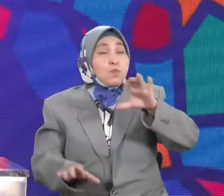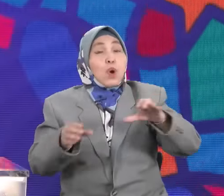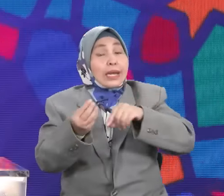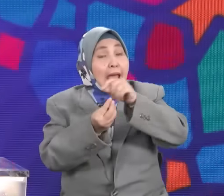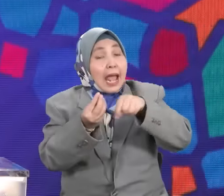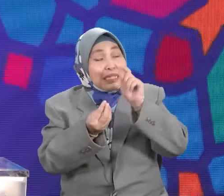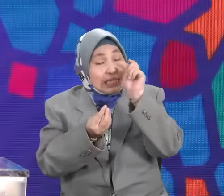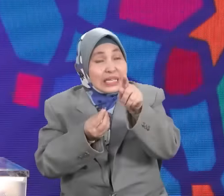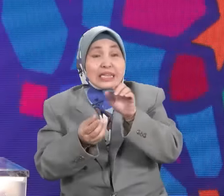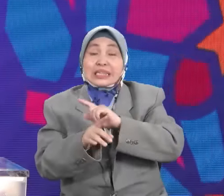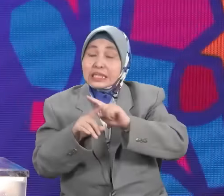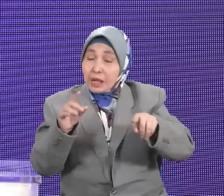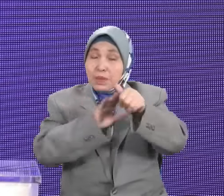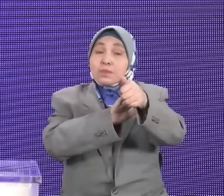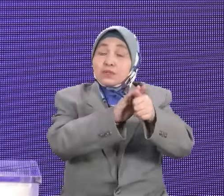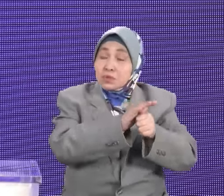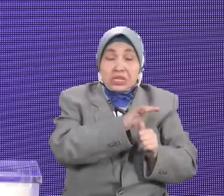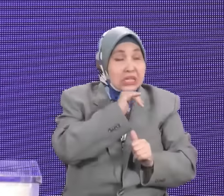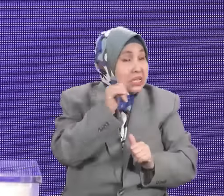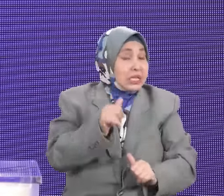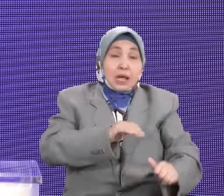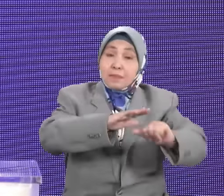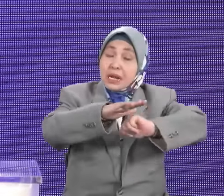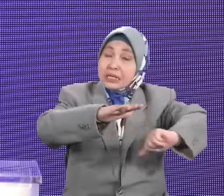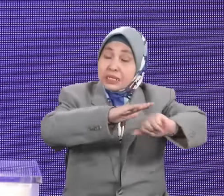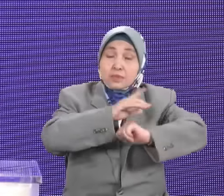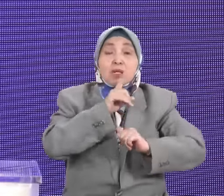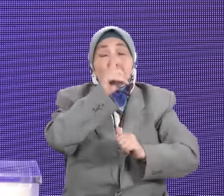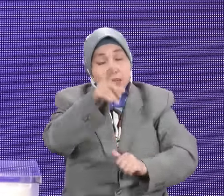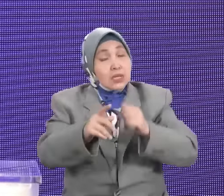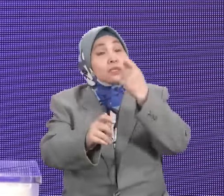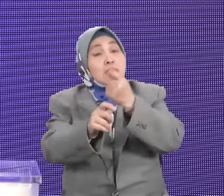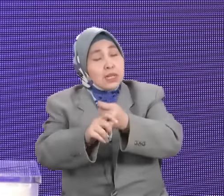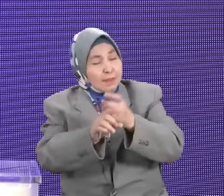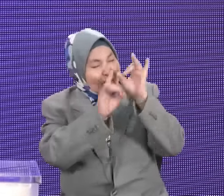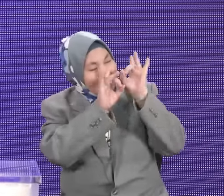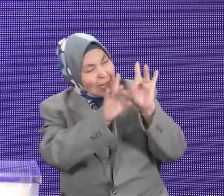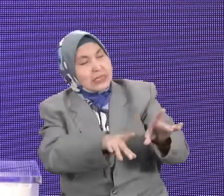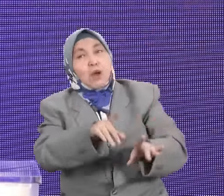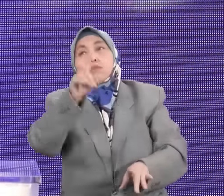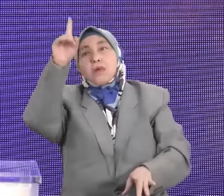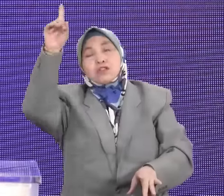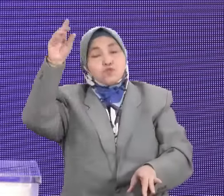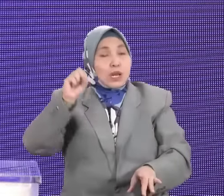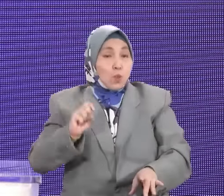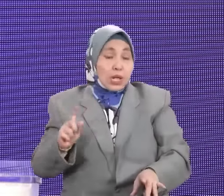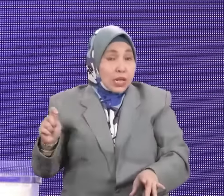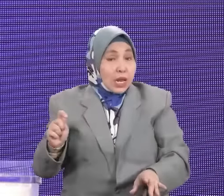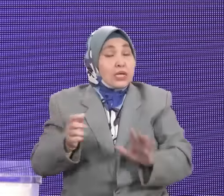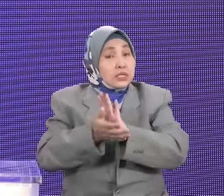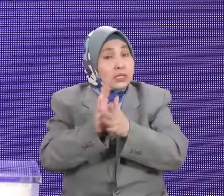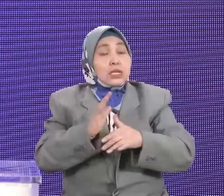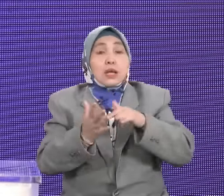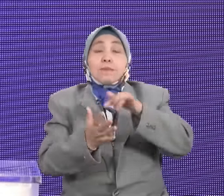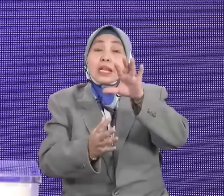kerennya mereka ini menyembunyikan tidak menerapkan kepada kebenaran tetap juga dilaknat oleh Allah subhanahu wa ta'ala jadi ini